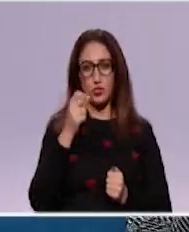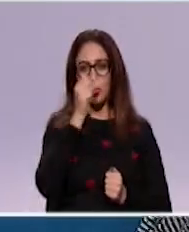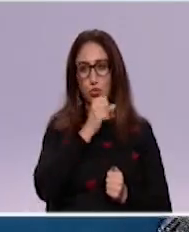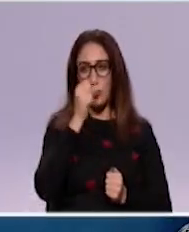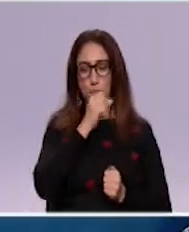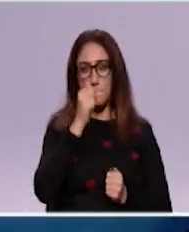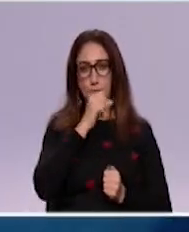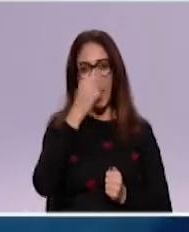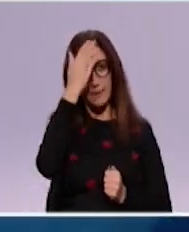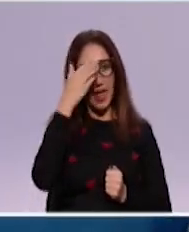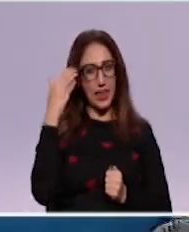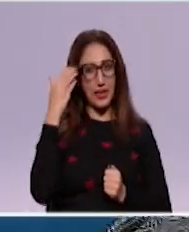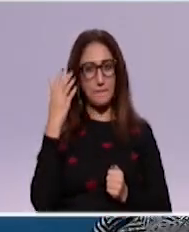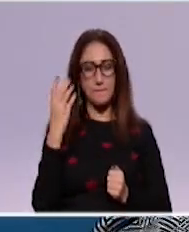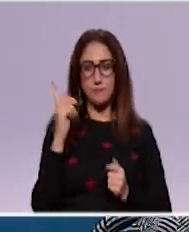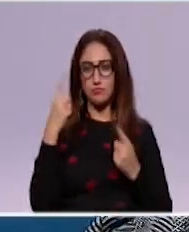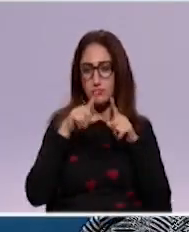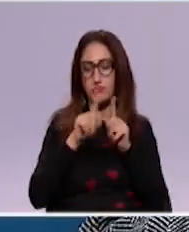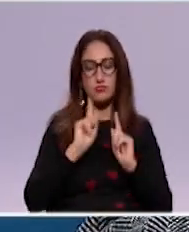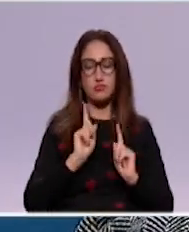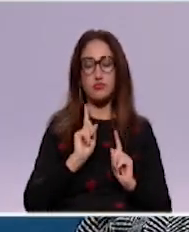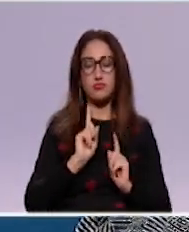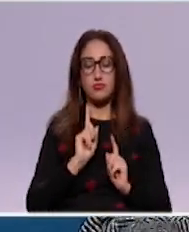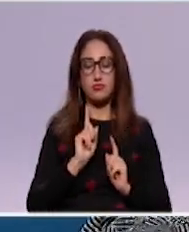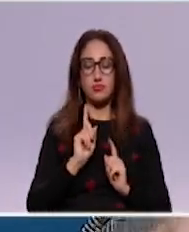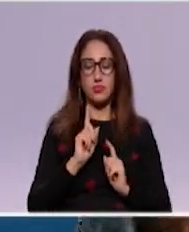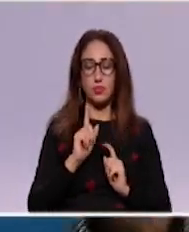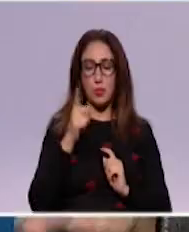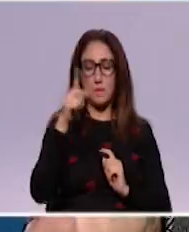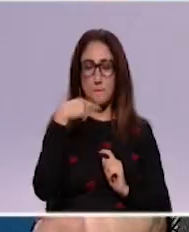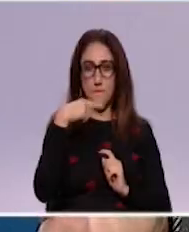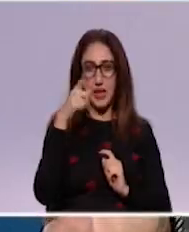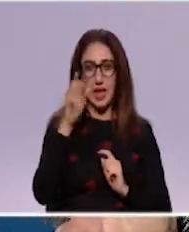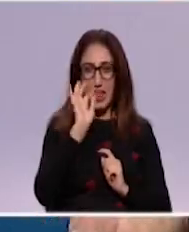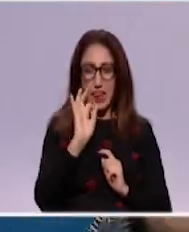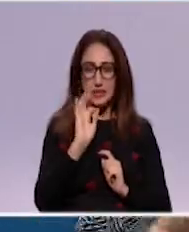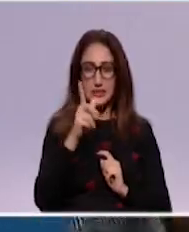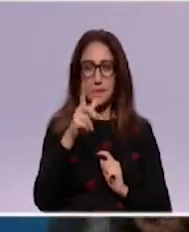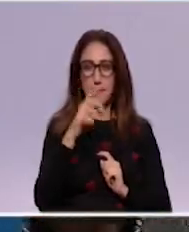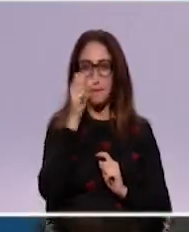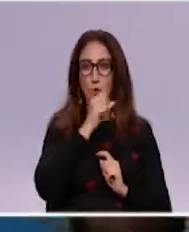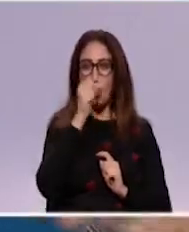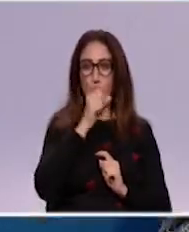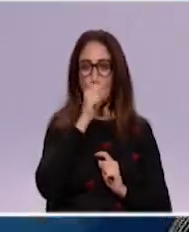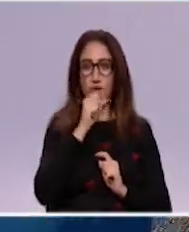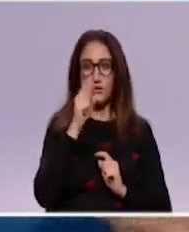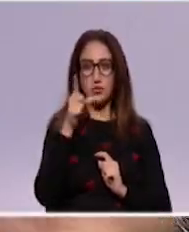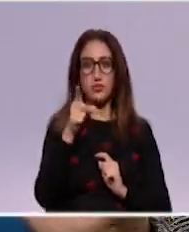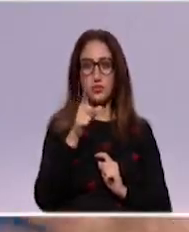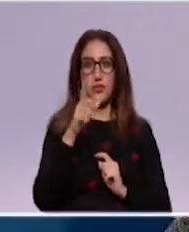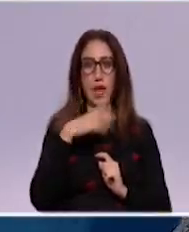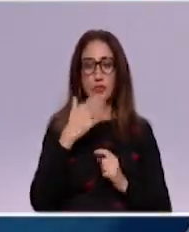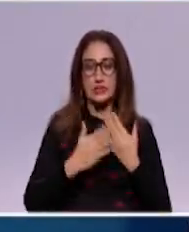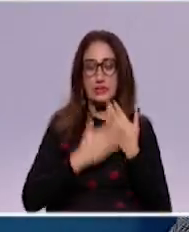كانه عبد الحليم. واحنا بتوصيه من شوقي حجاب قال لنا مفيش غير حين اللي يعمل له سكه